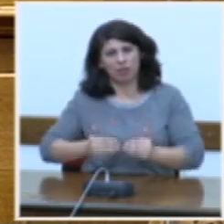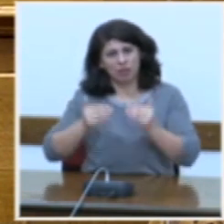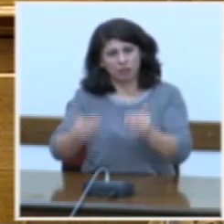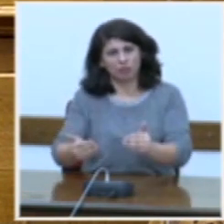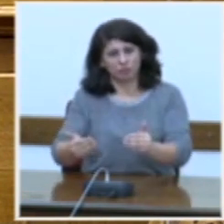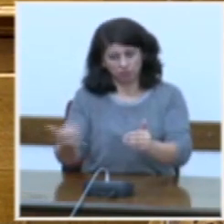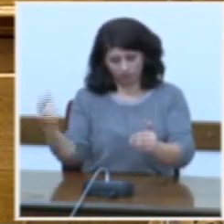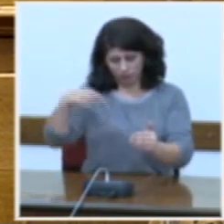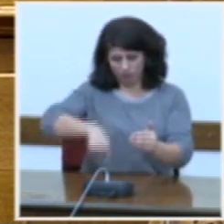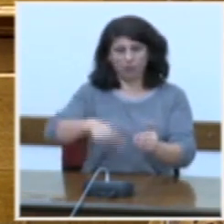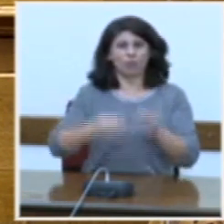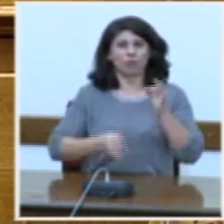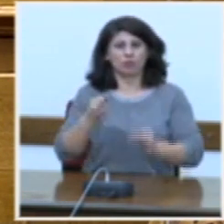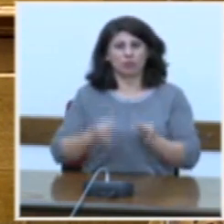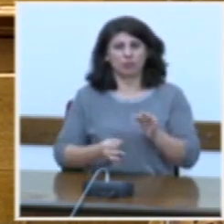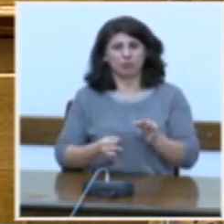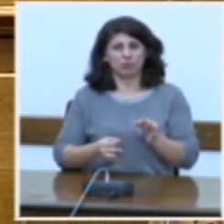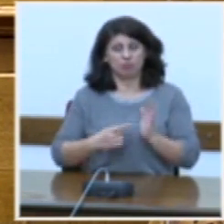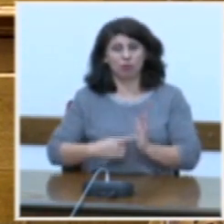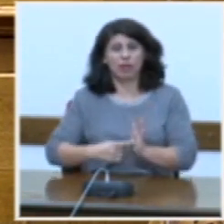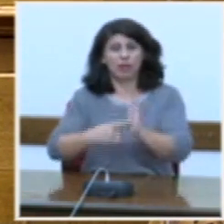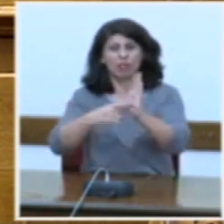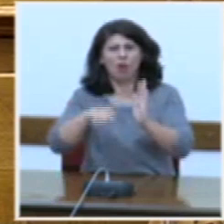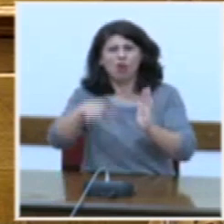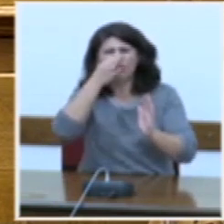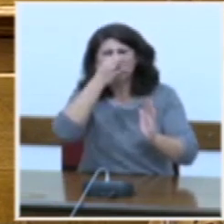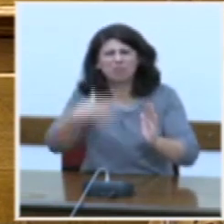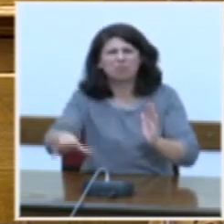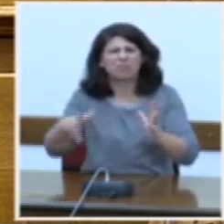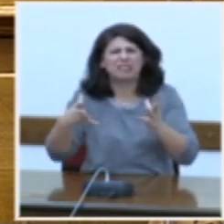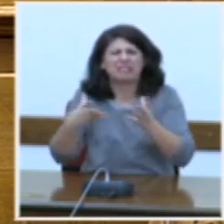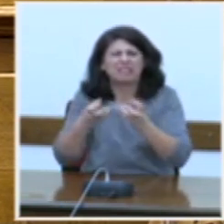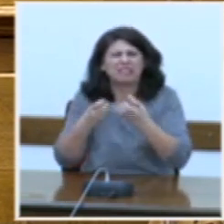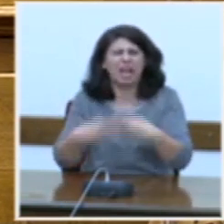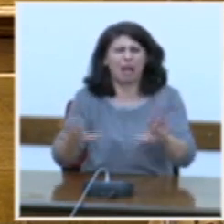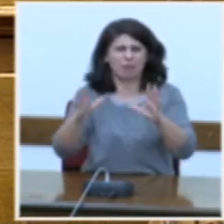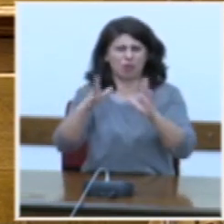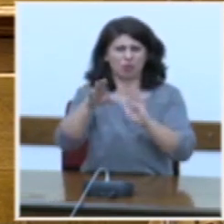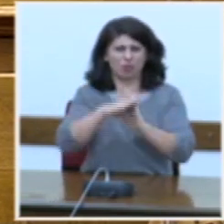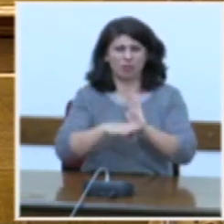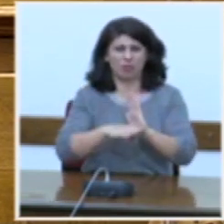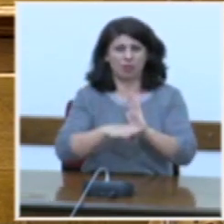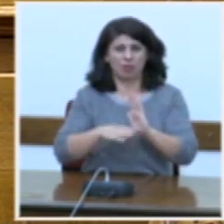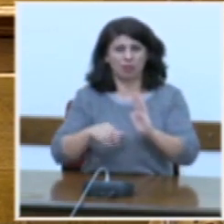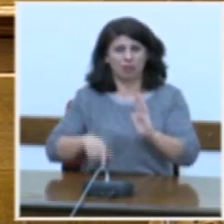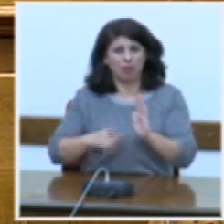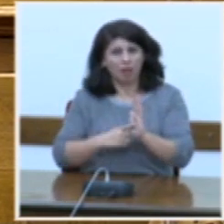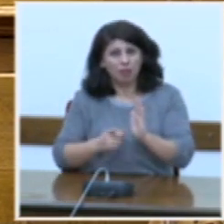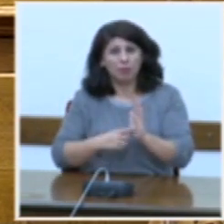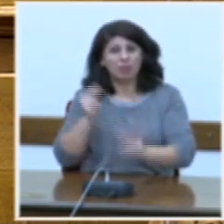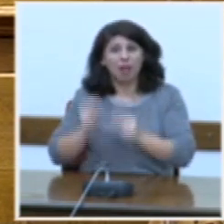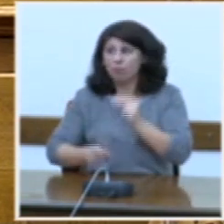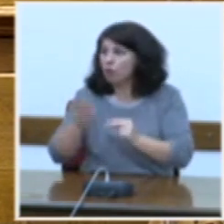σημερινή συζήτηση, που αναδύει όλη τη σαπίλα αυτού του συστήματος, ενώ έπρεπε τα προβλήματά τους